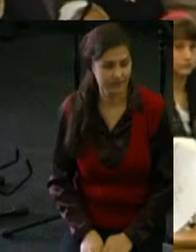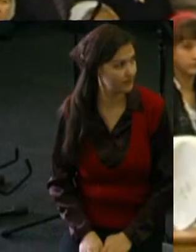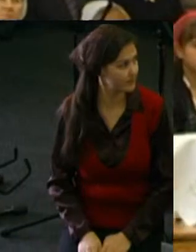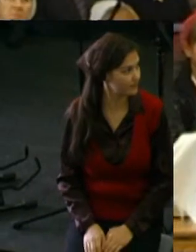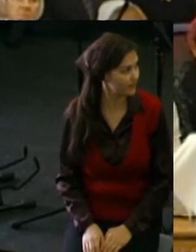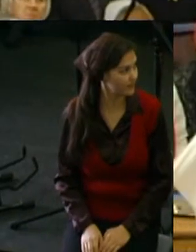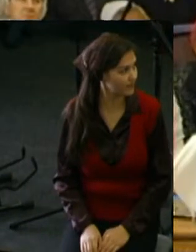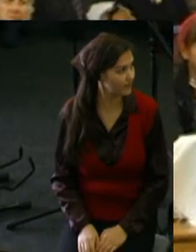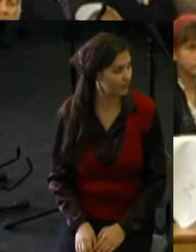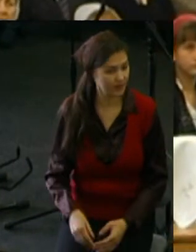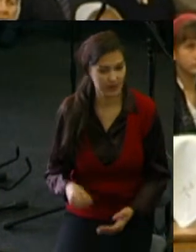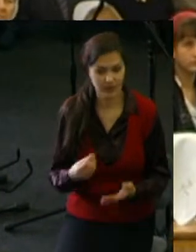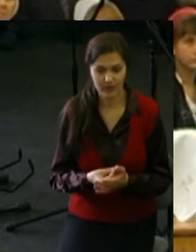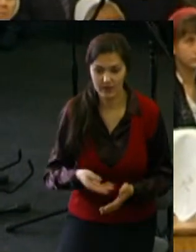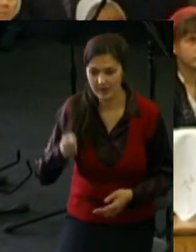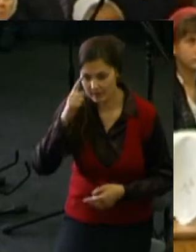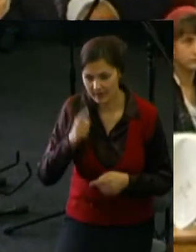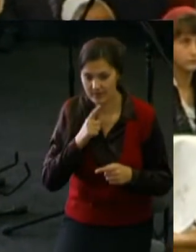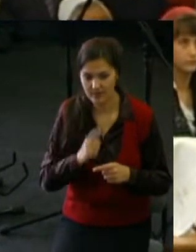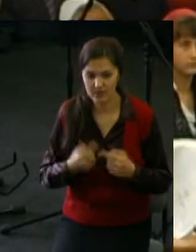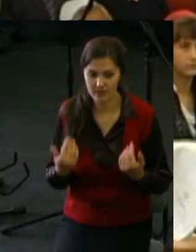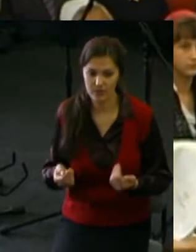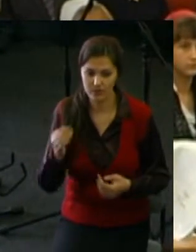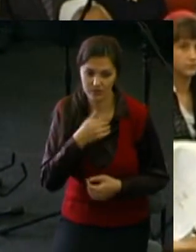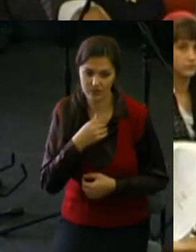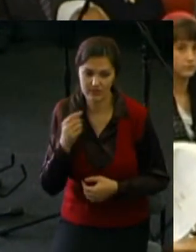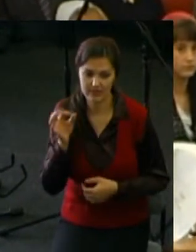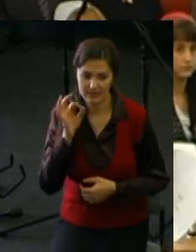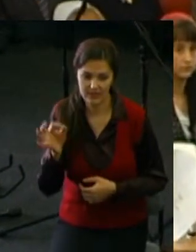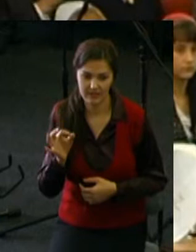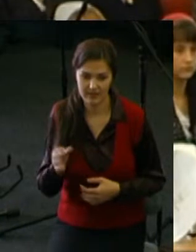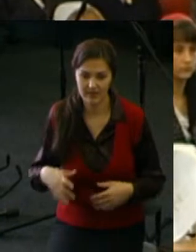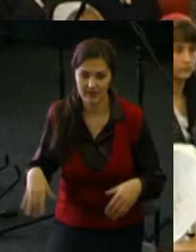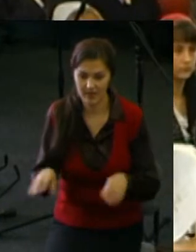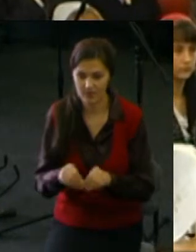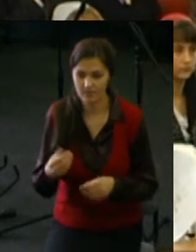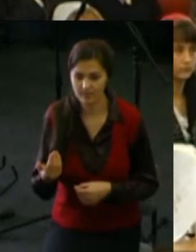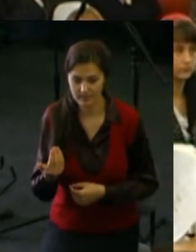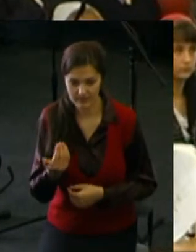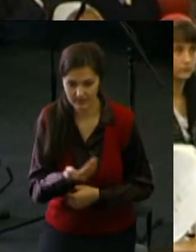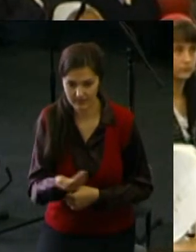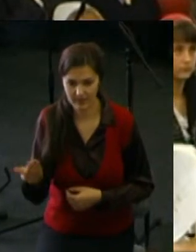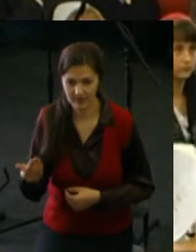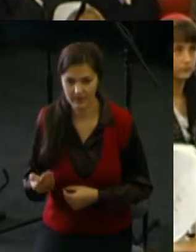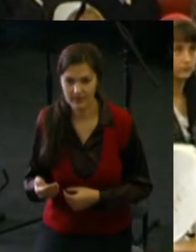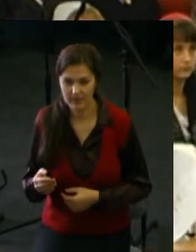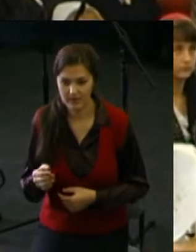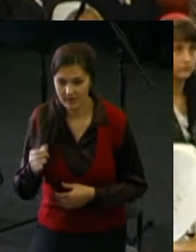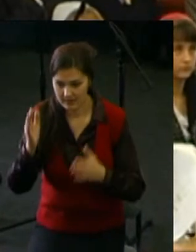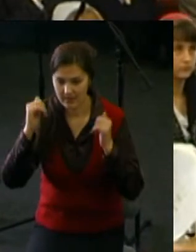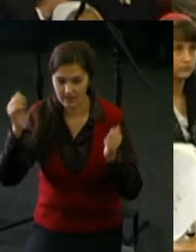у Дорогі брати і сестри хотів би разом з вами стати Славна щоб господар Я вибачаюся трошки з горло в мене порядок але